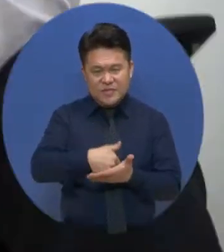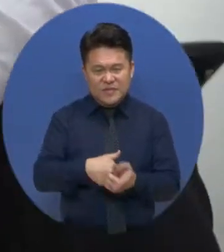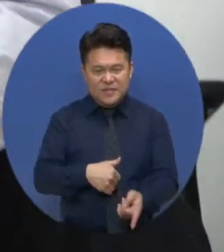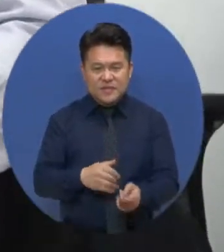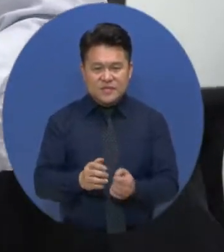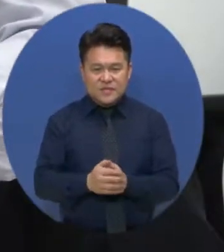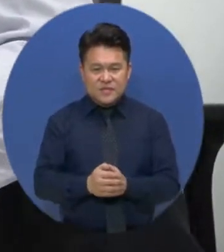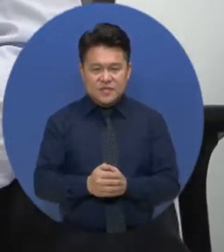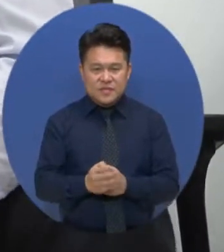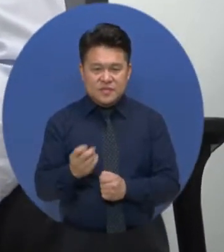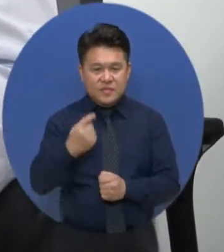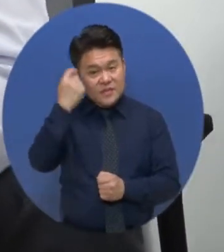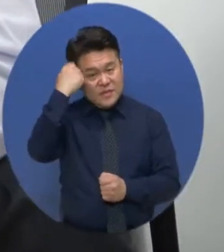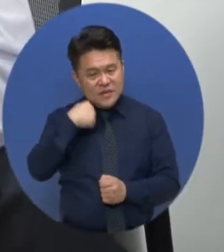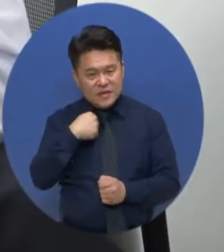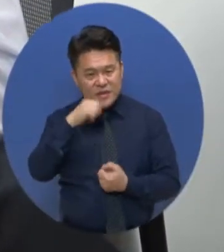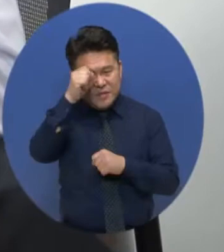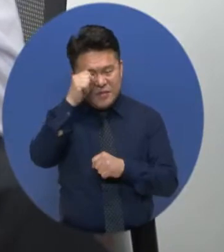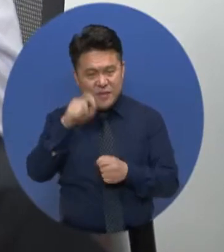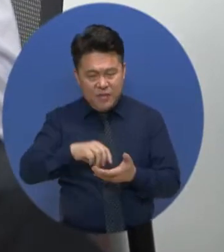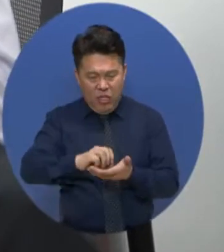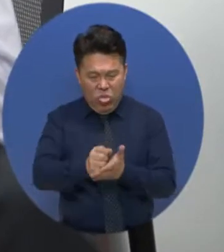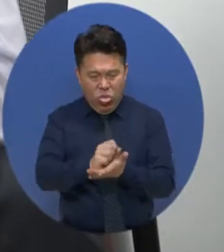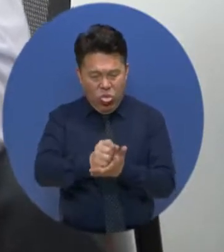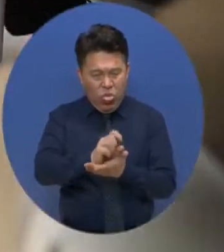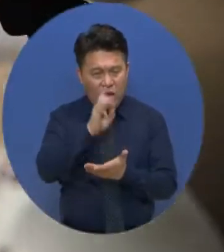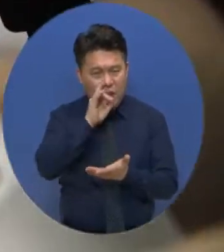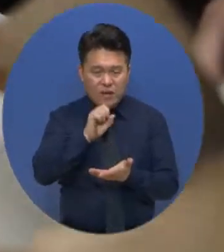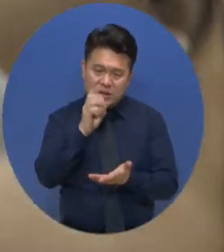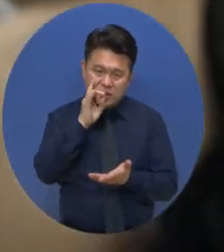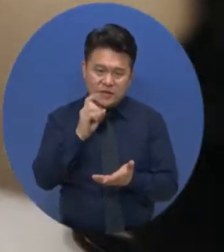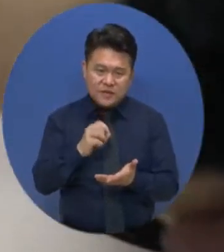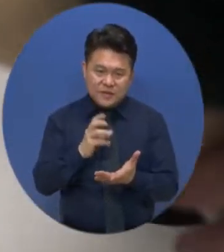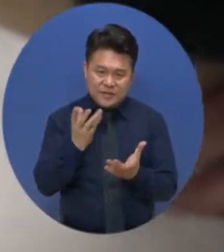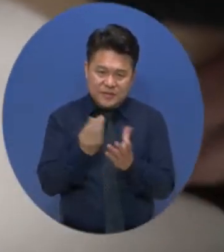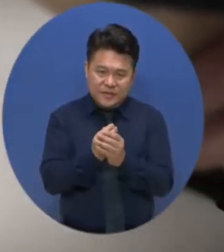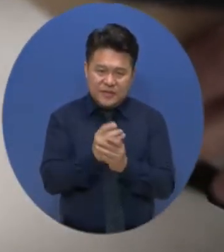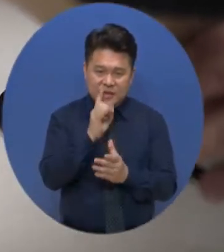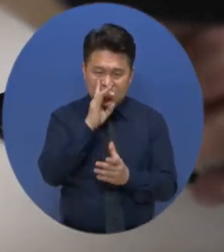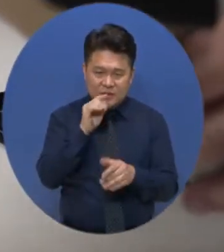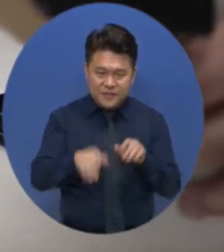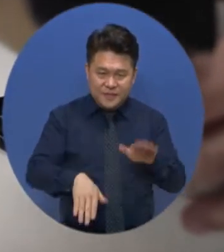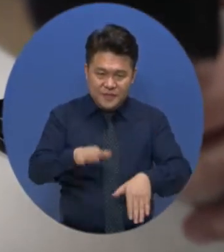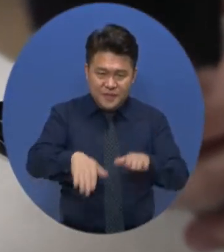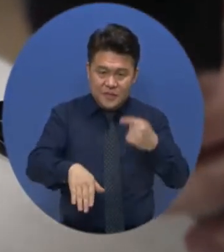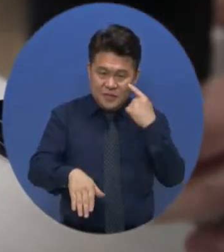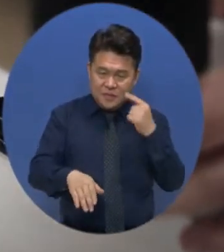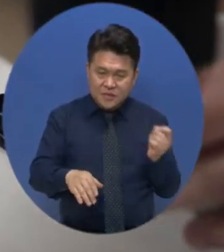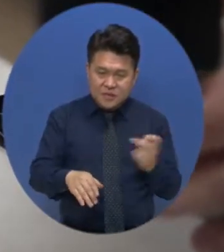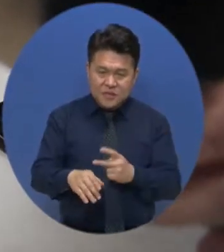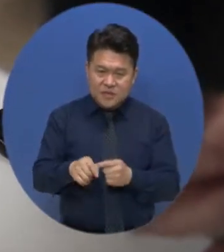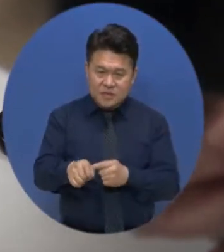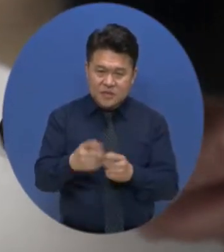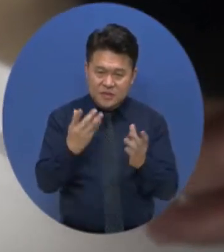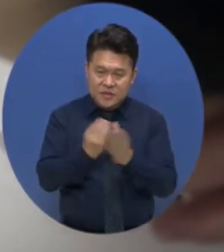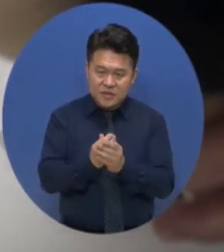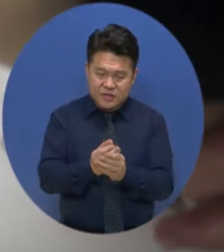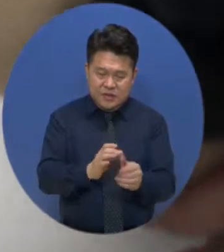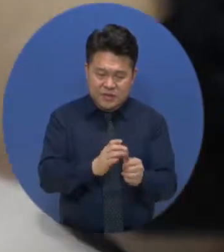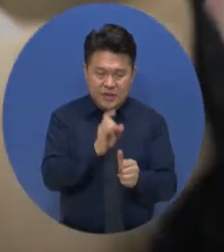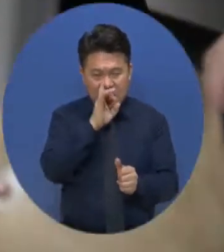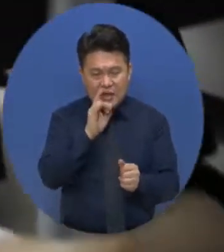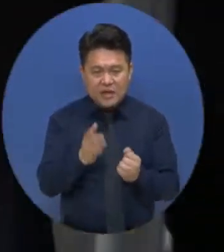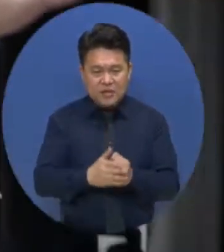그리고 제가 느끼기에는 발이 계속 돌아가고 있는 것 같거든요. 이제 아무래도 제가 이렇게 걷다 보니까 그리고 보조기로 완벽하게 잡을